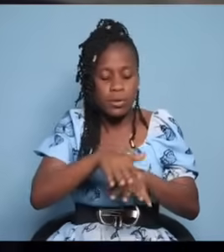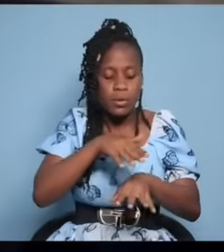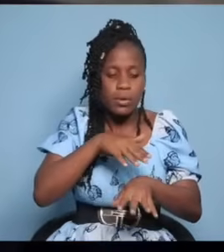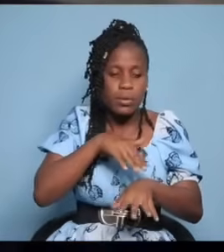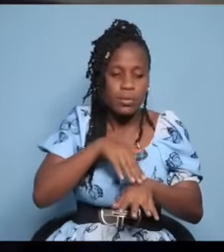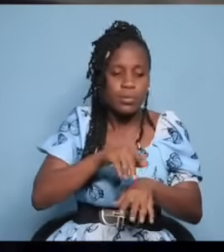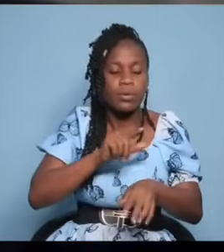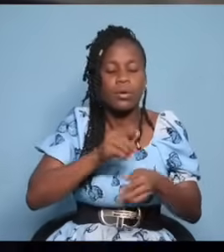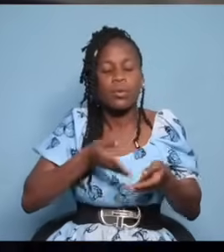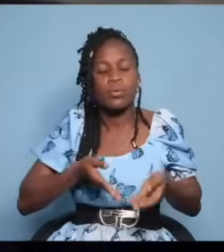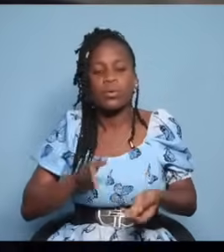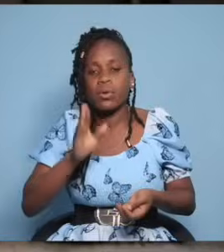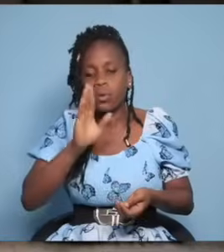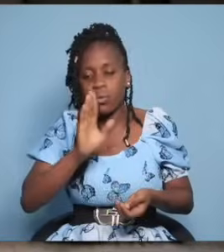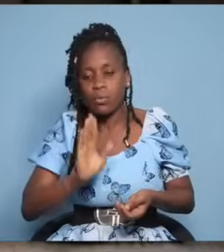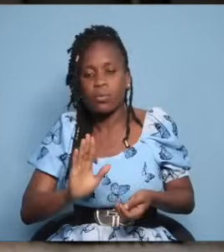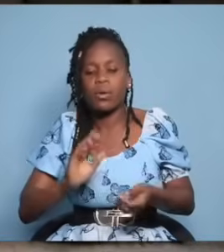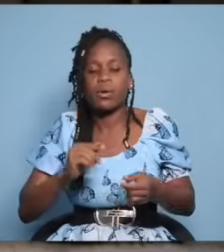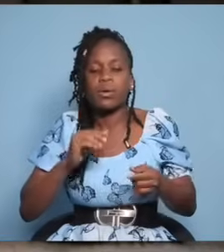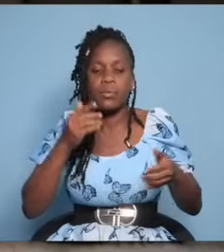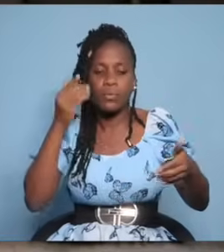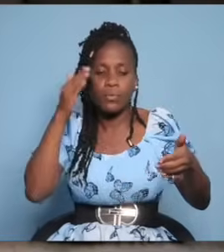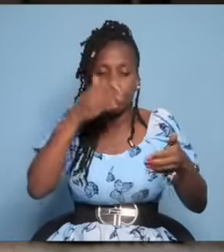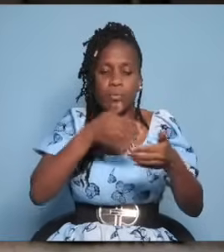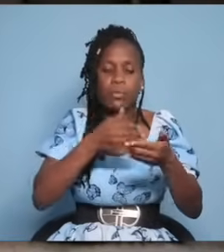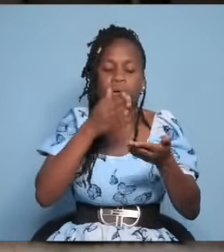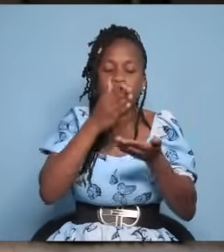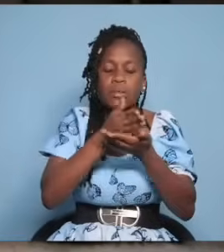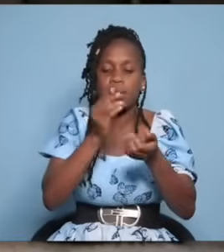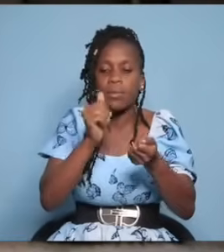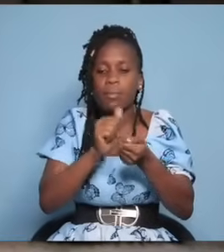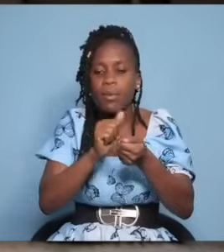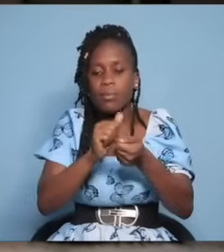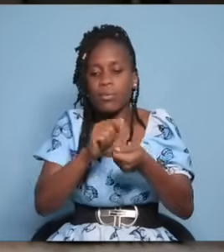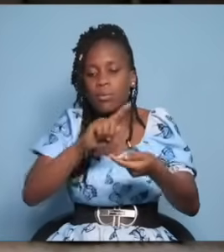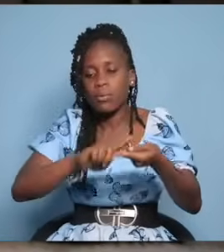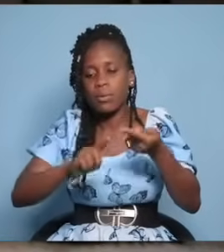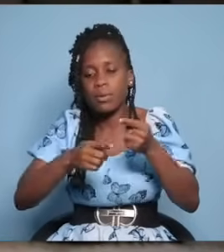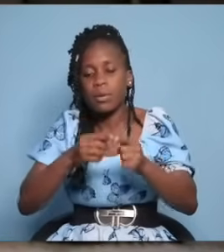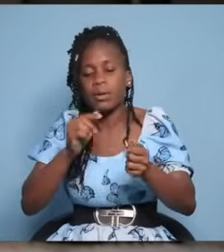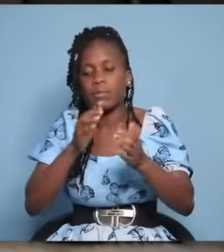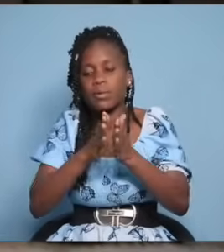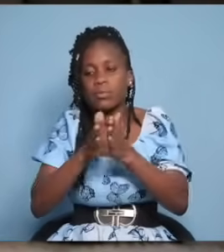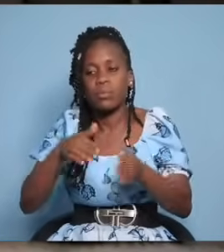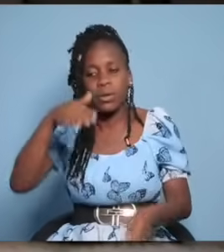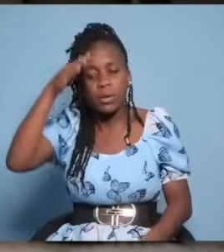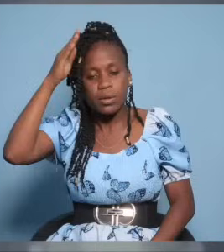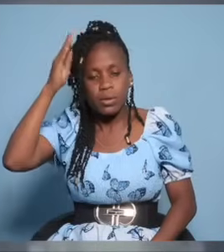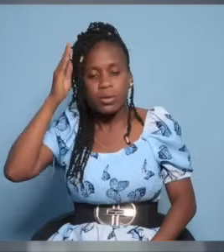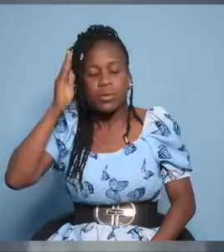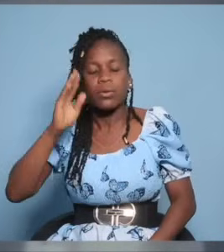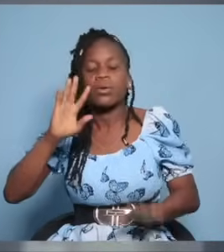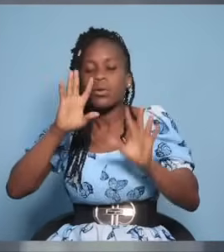late Jongarang Demebia. Hizi zilikuwa taarifa za kijasusi zikielezea